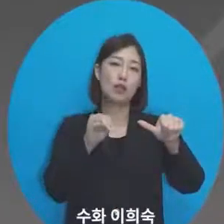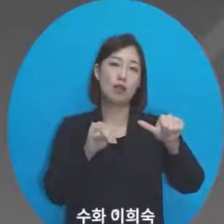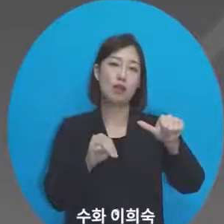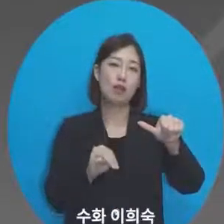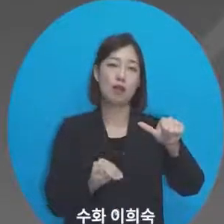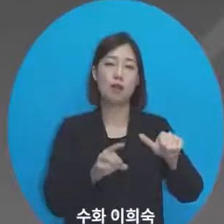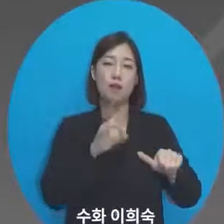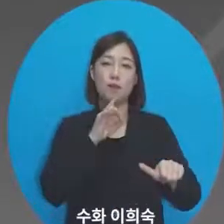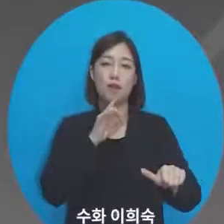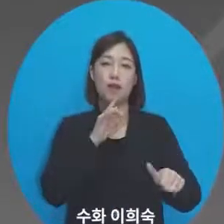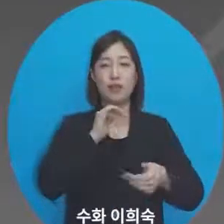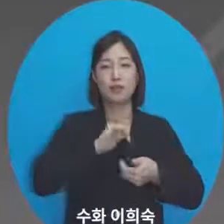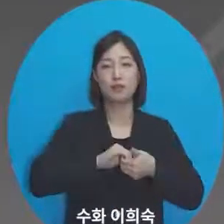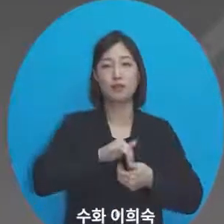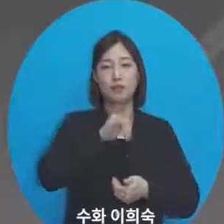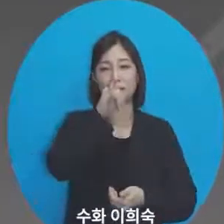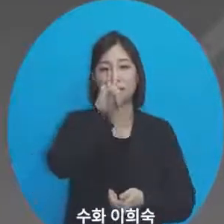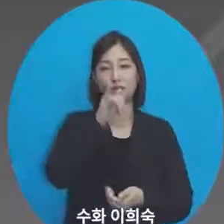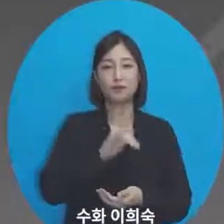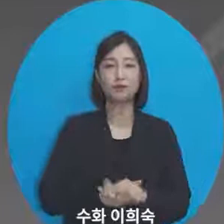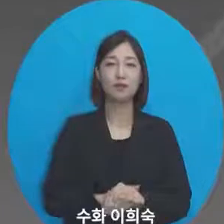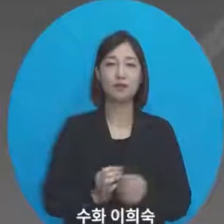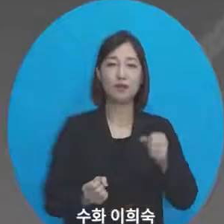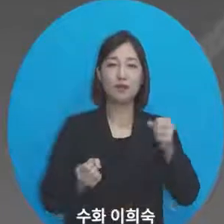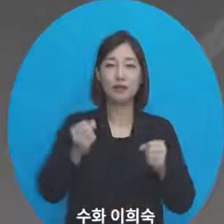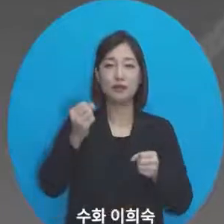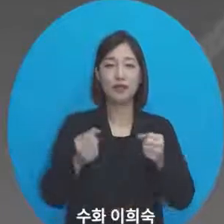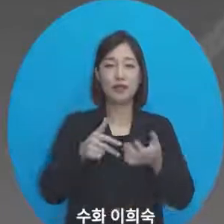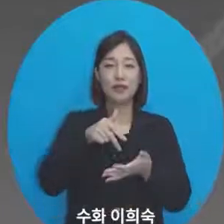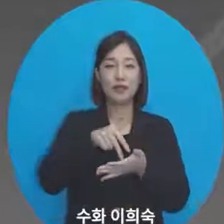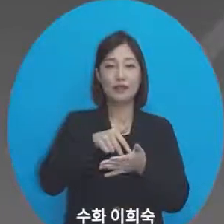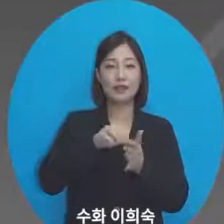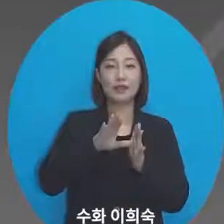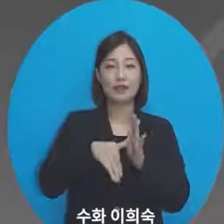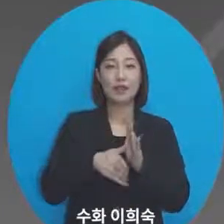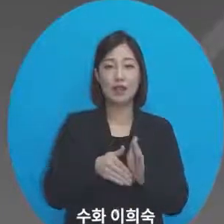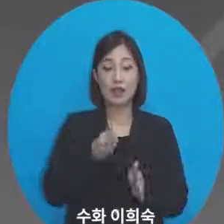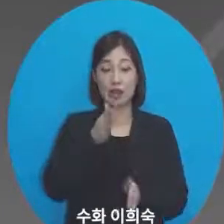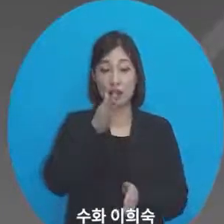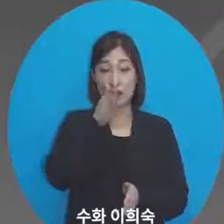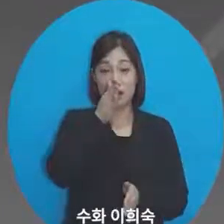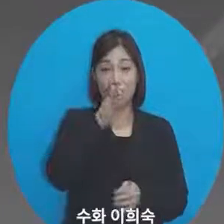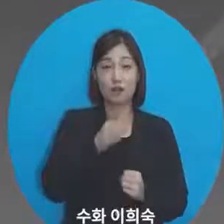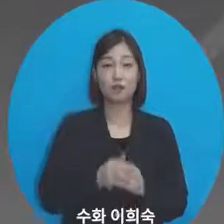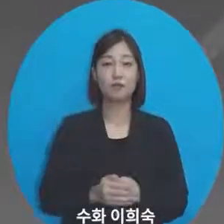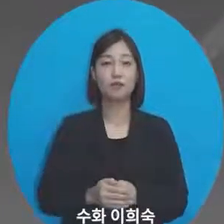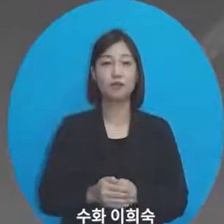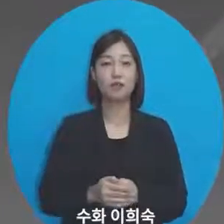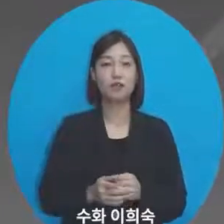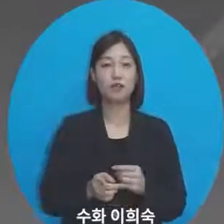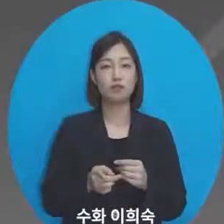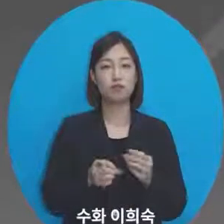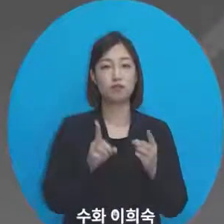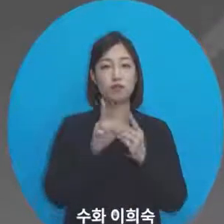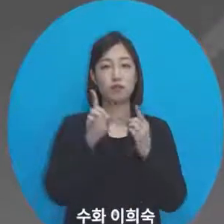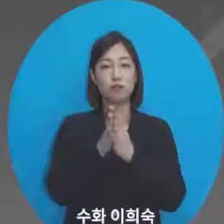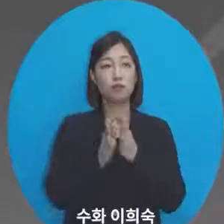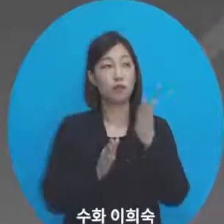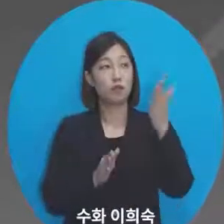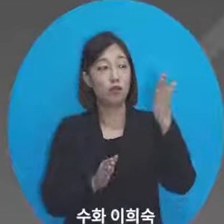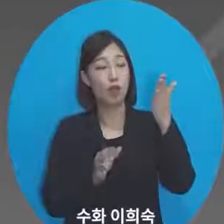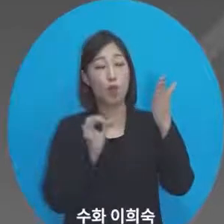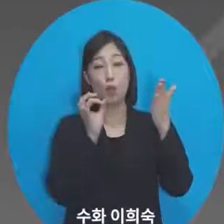수 있도록 하게 해놔서 운전자가 앞에서 수직 표지판을 이렇게